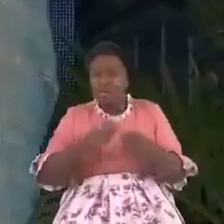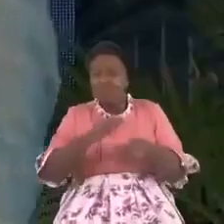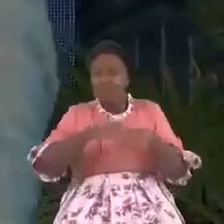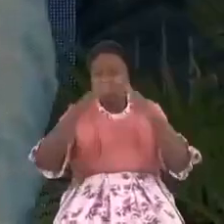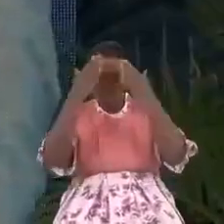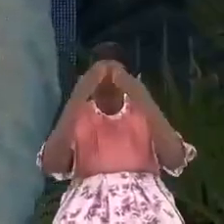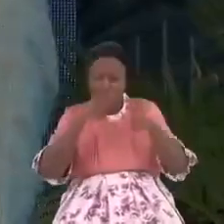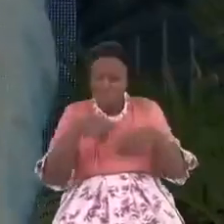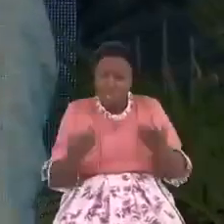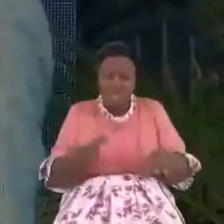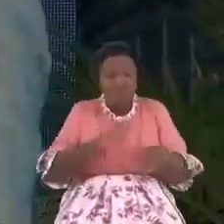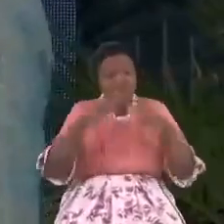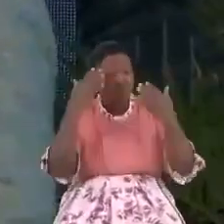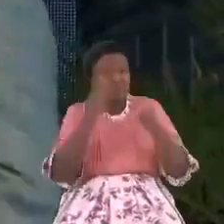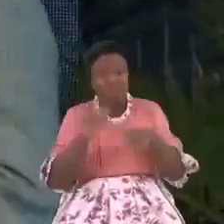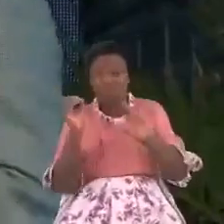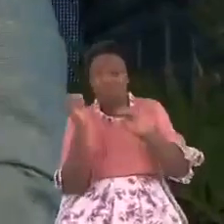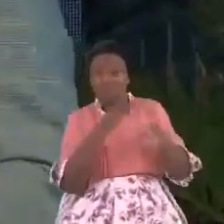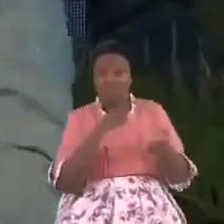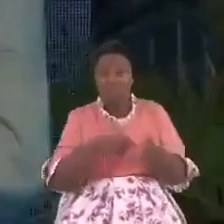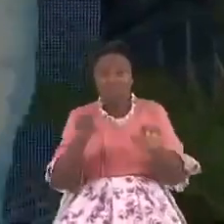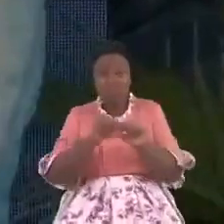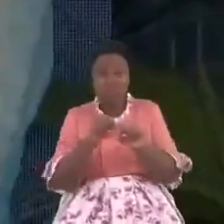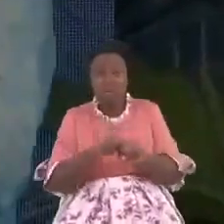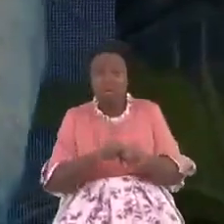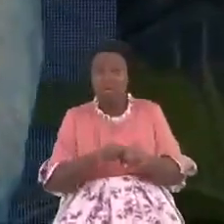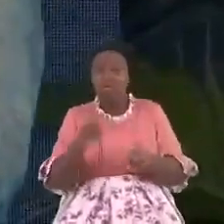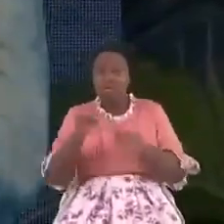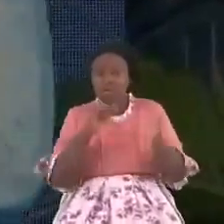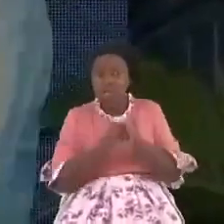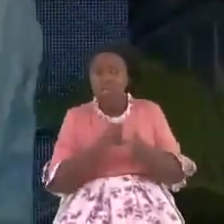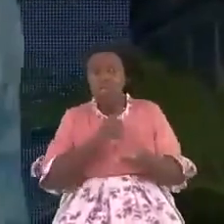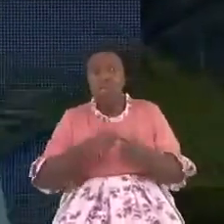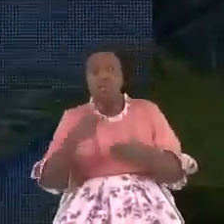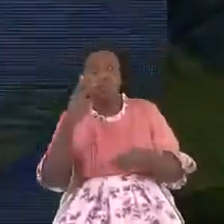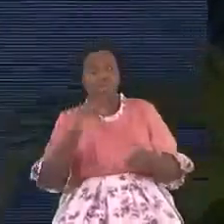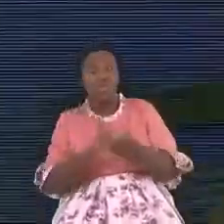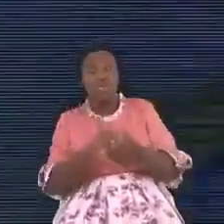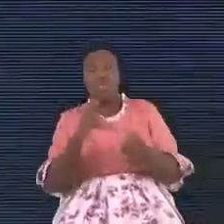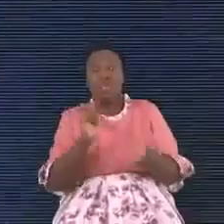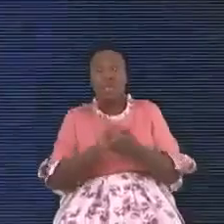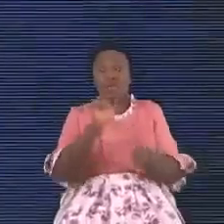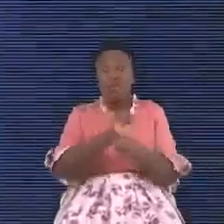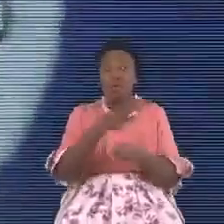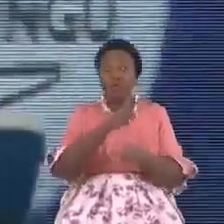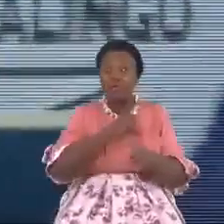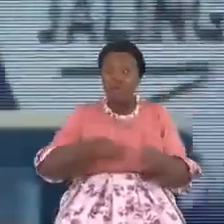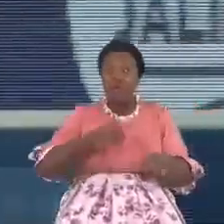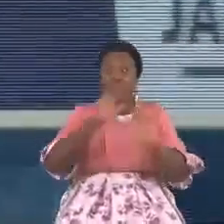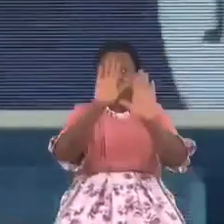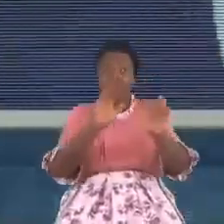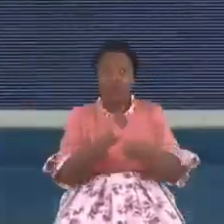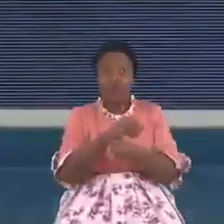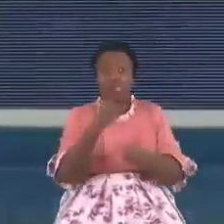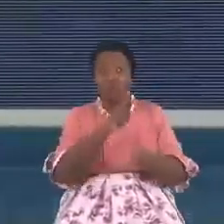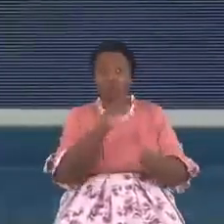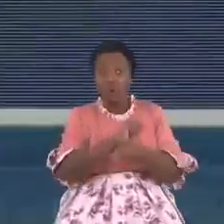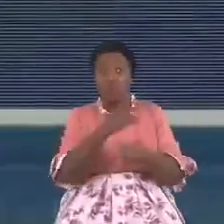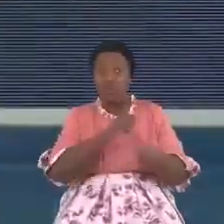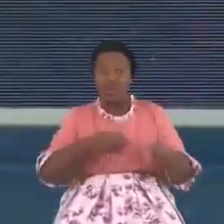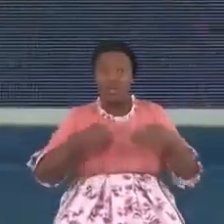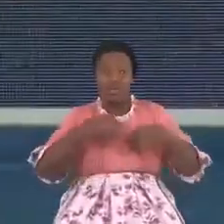gị. Gaa, ọ rụpụtala ọrụ, ya mee ka ị nweta ihe nweta a. Wee hụ ihe ịrịba ama dị